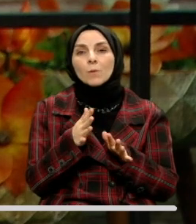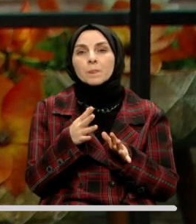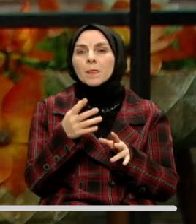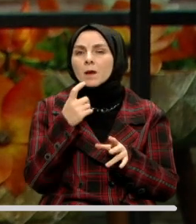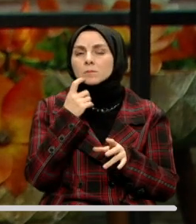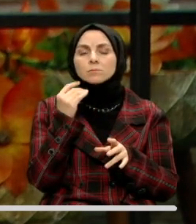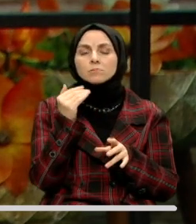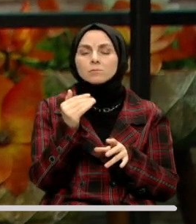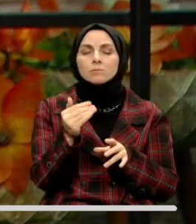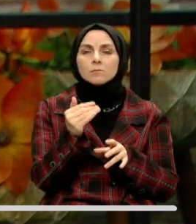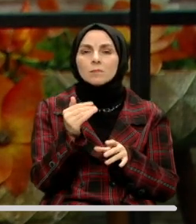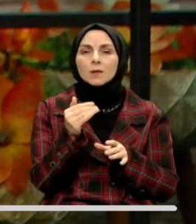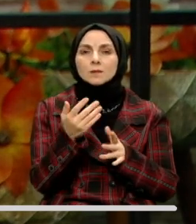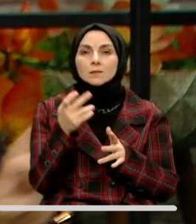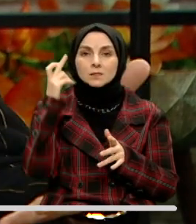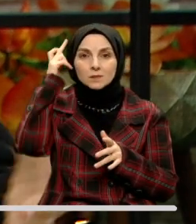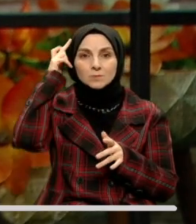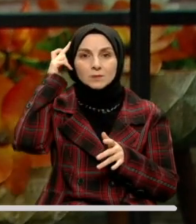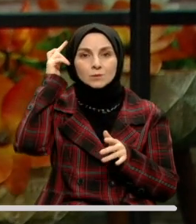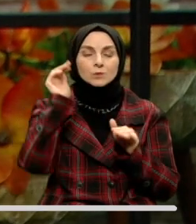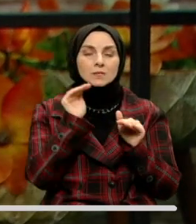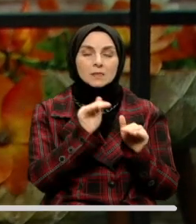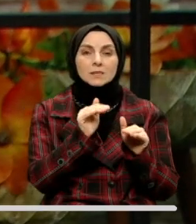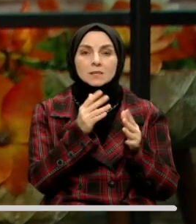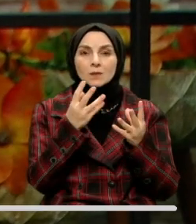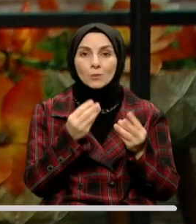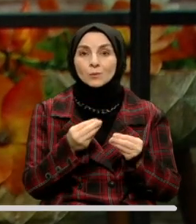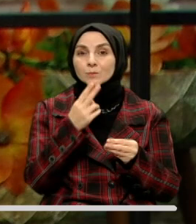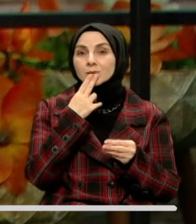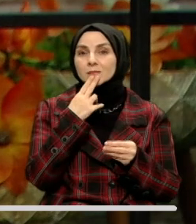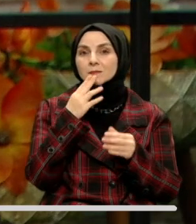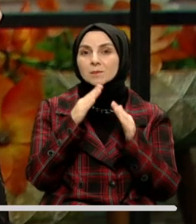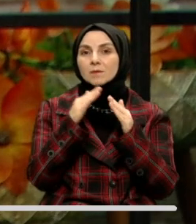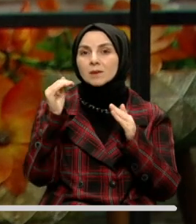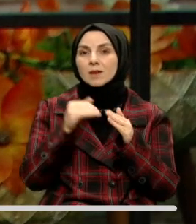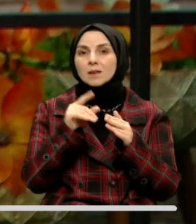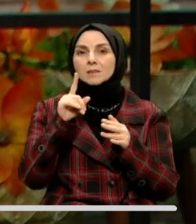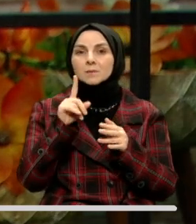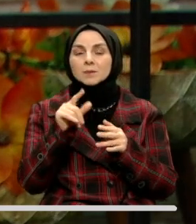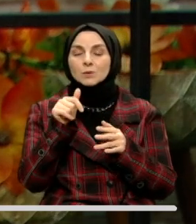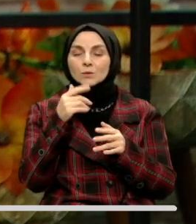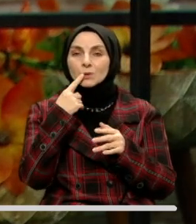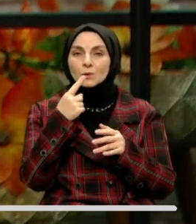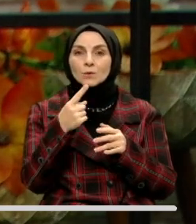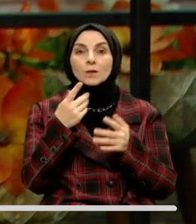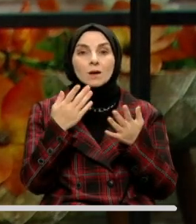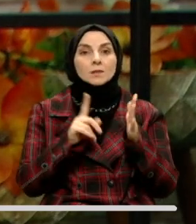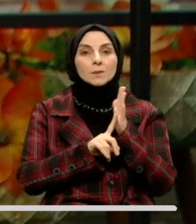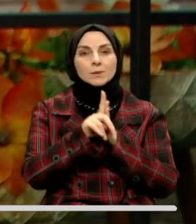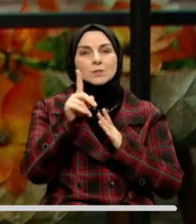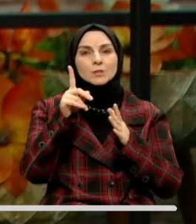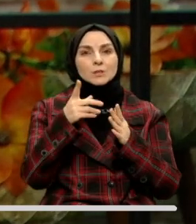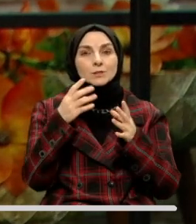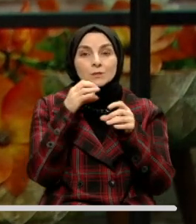Kızım ortaokuldayken bir gün eve geldi, o kadar mutlu. Anne biliyor musun başarının sırrını öğrendim. Allah Allah diyorum, ne